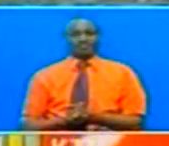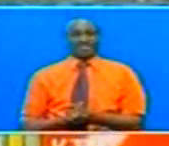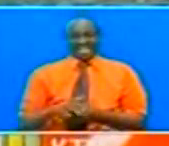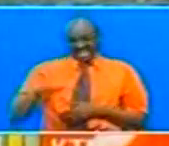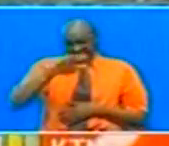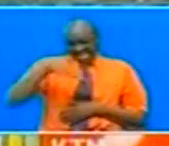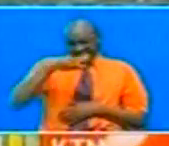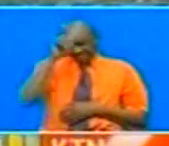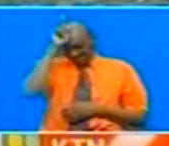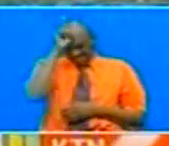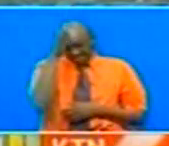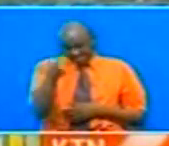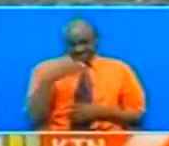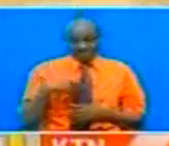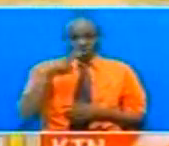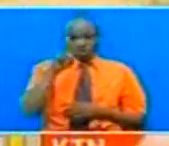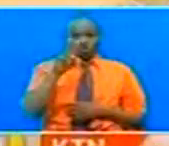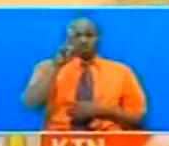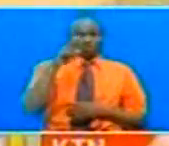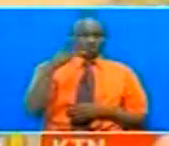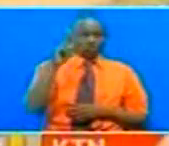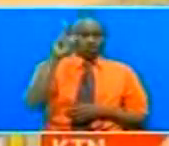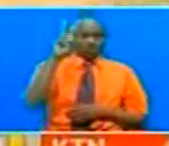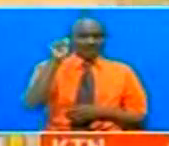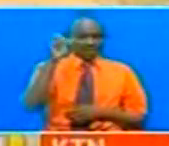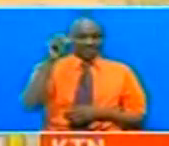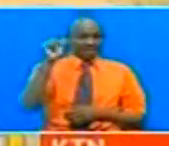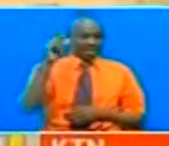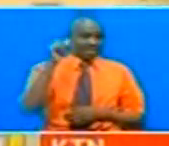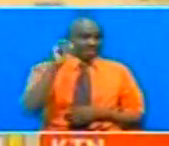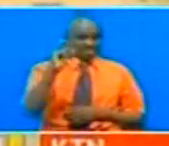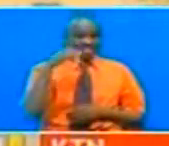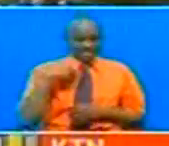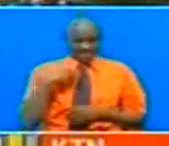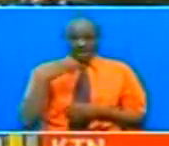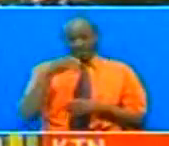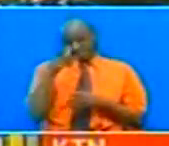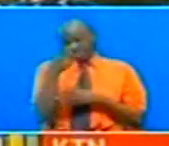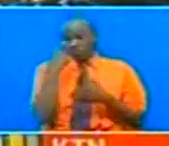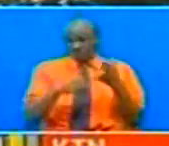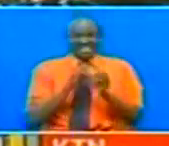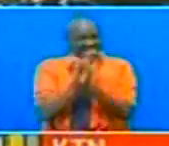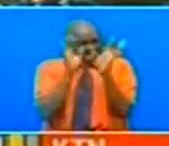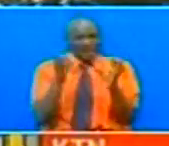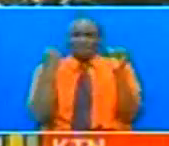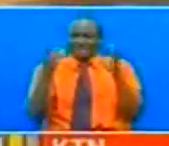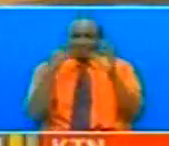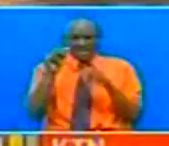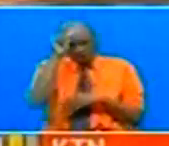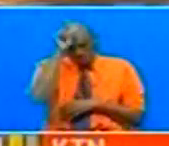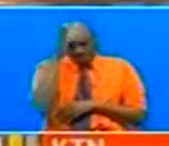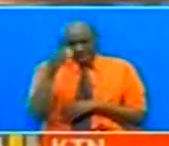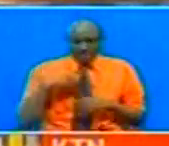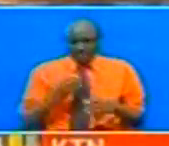Kijiji cha Kuvasali, eneo Malava, taswira ya hofu inajitokeza waziwazi sasa. Maboma mengi ya kisalia mahame